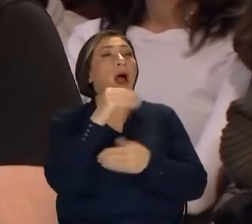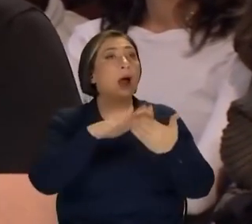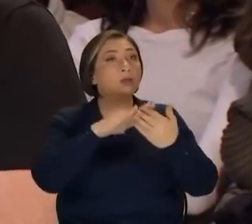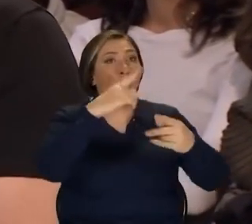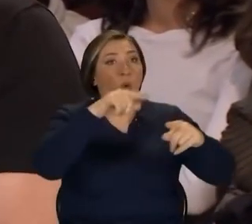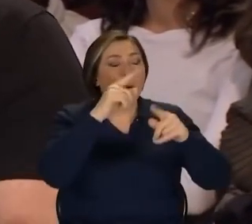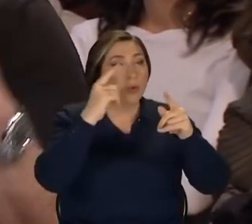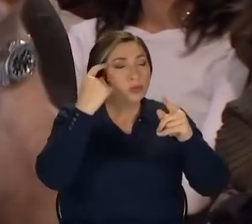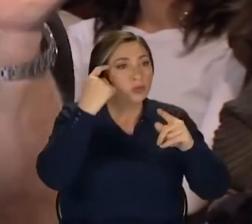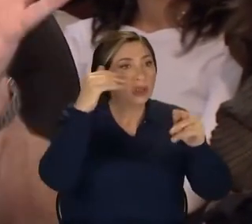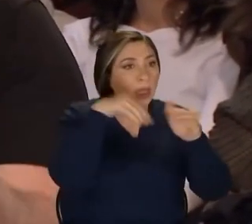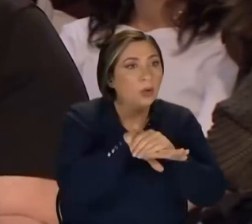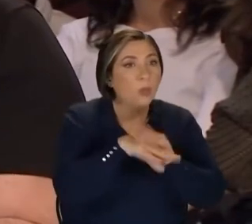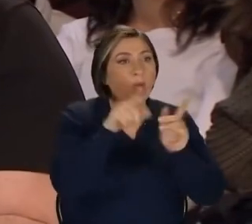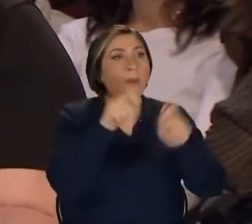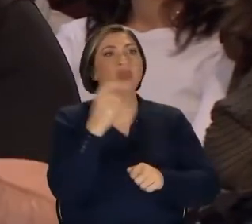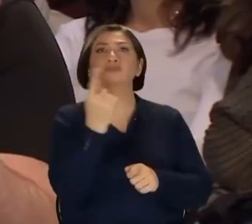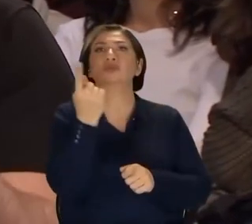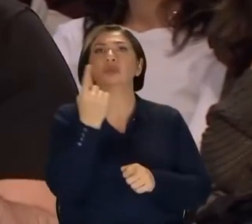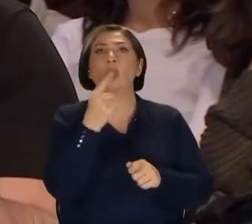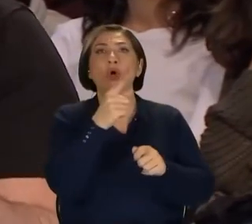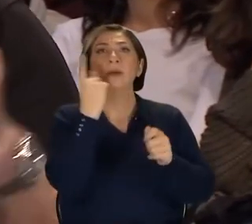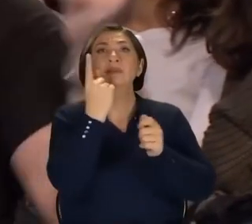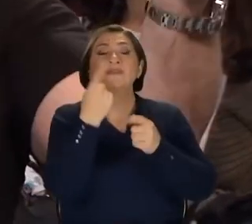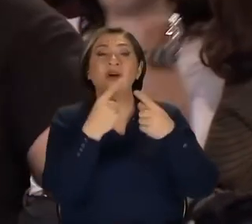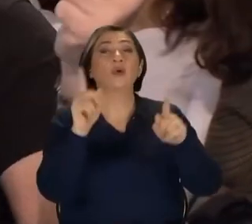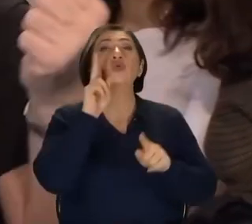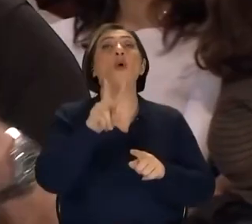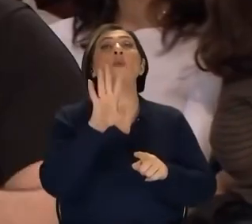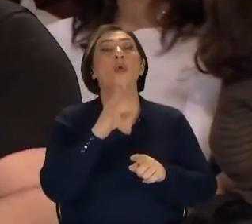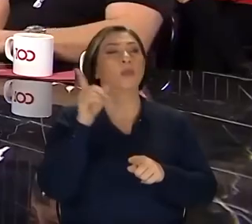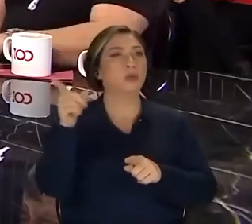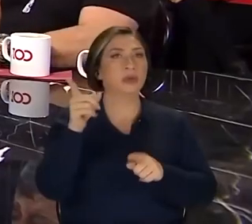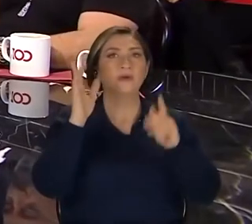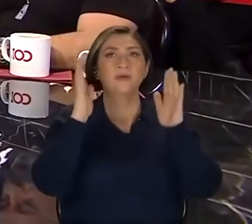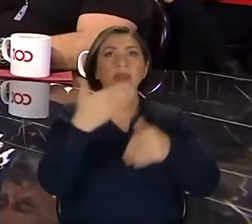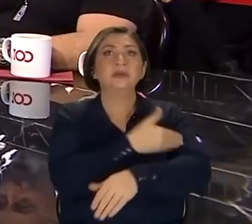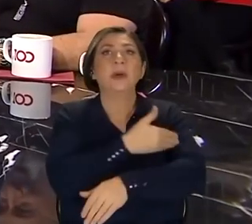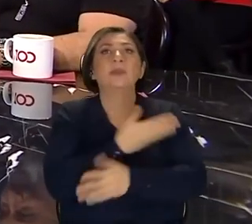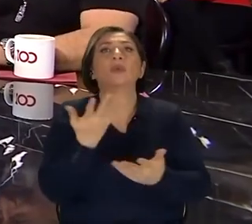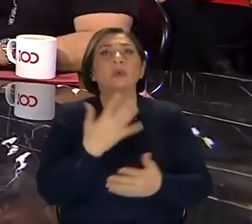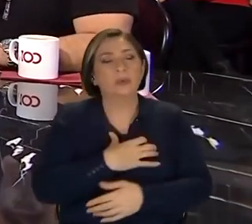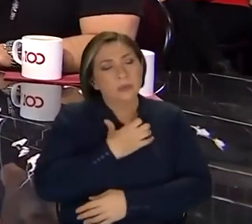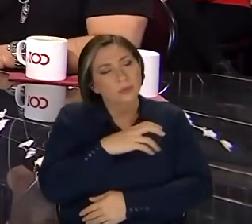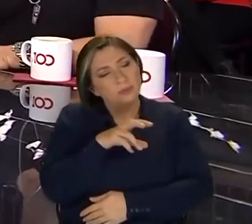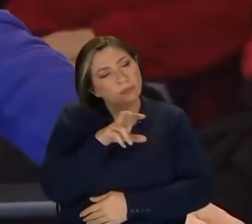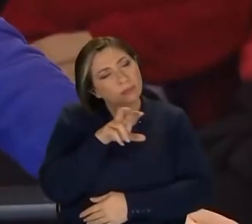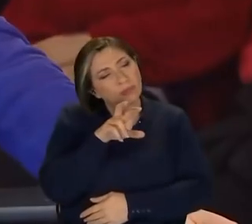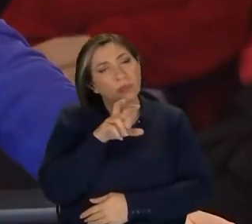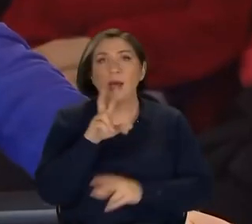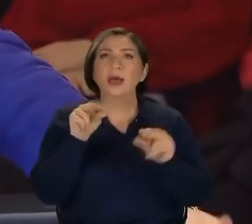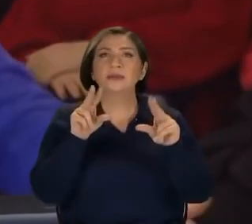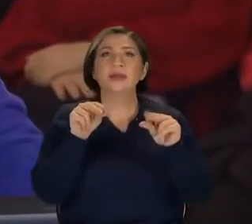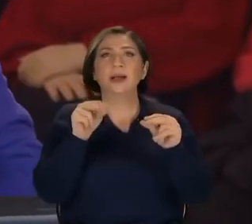büyüye kapılıyor. Yani diyor ki bu zaten hani yaptığı bir şey. Orada bir hüner görmüyor. E bunlarda da fazla bir zahmet yok. Böyle hüzünlü hüzünlü bakma.